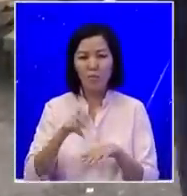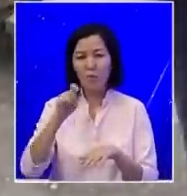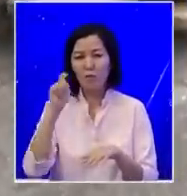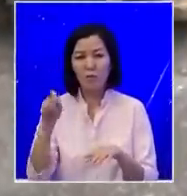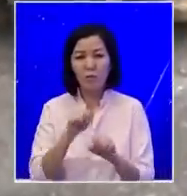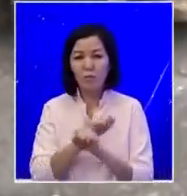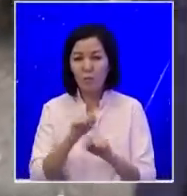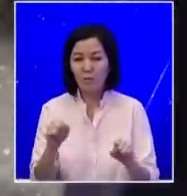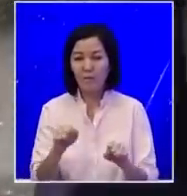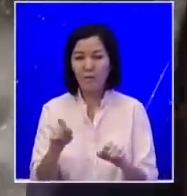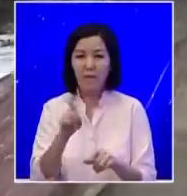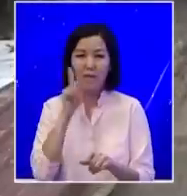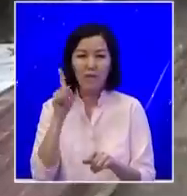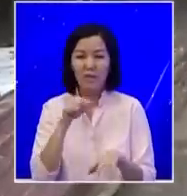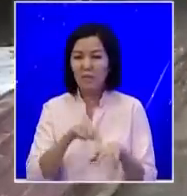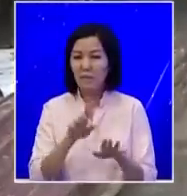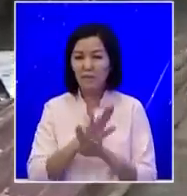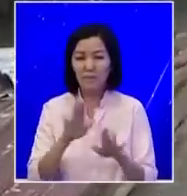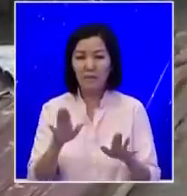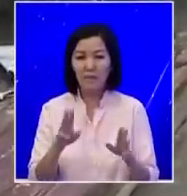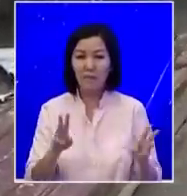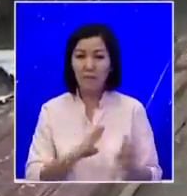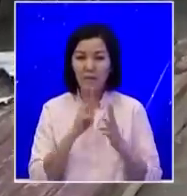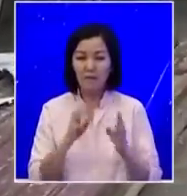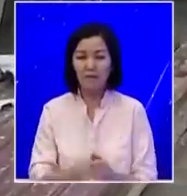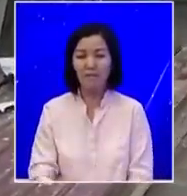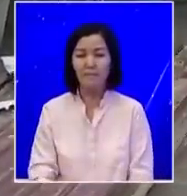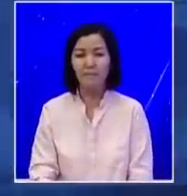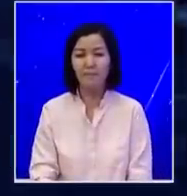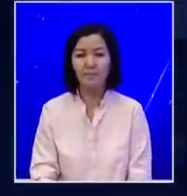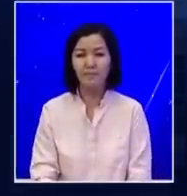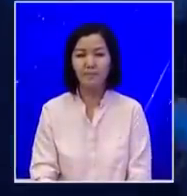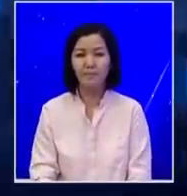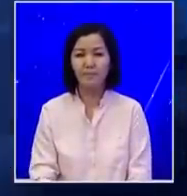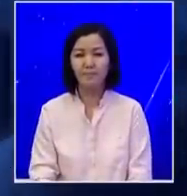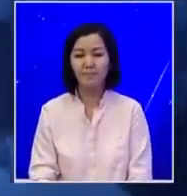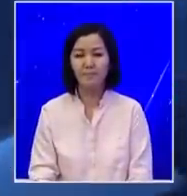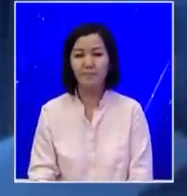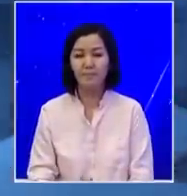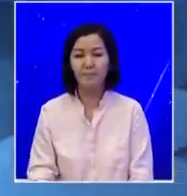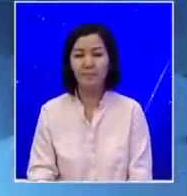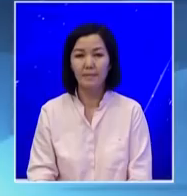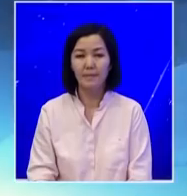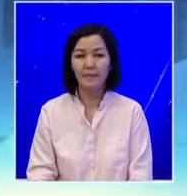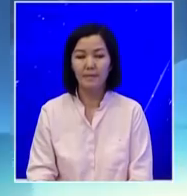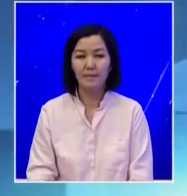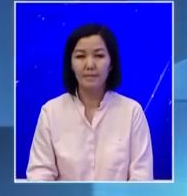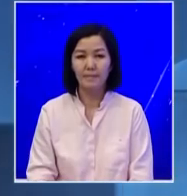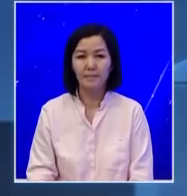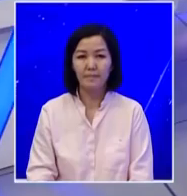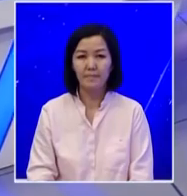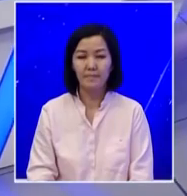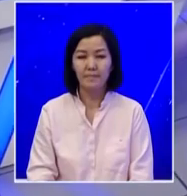майдан зардабын жас ұрпақ сезбесе екен деп тілейді. Елена Серікбайқызы, Әсет Дүйсенбек, Жетісу телеарнасы, Талдықорған.